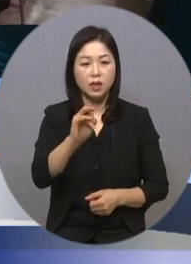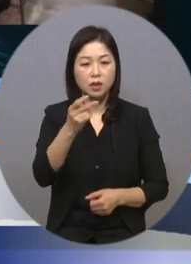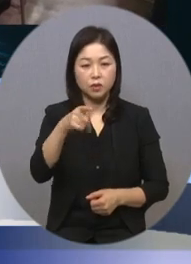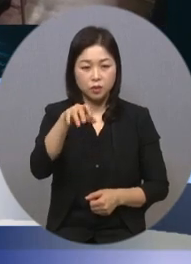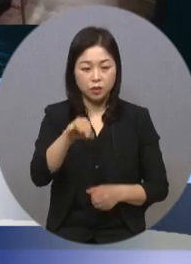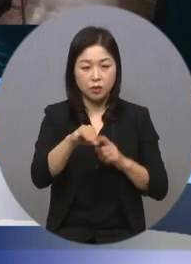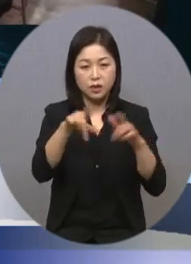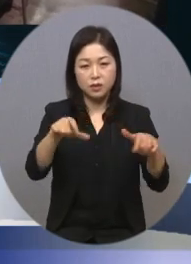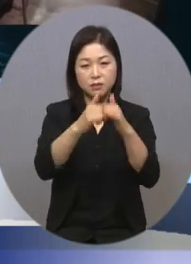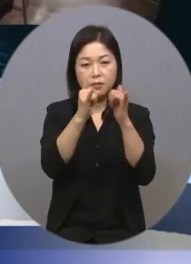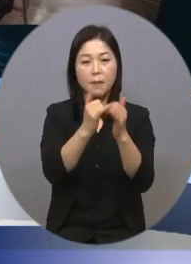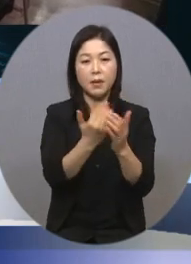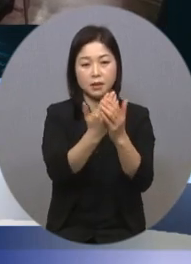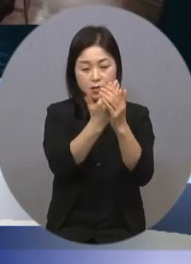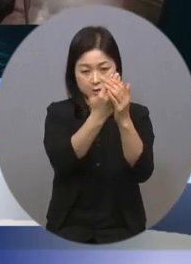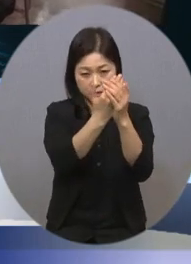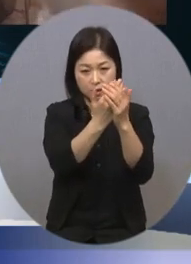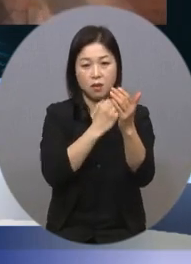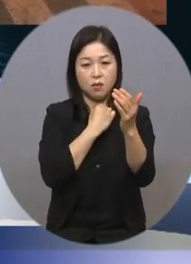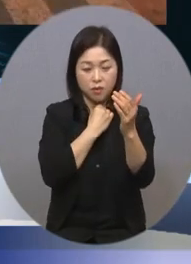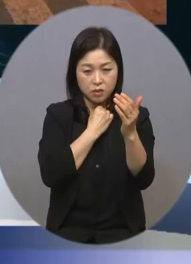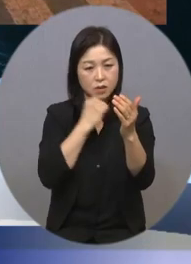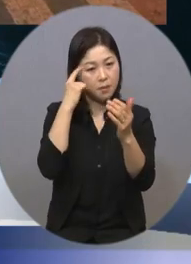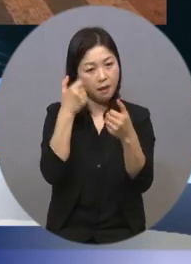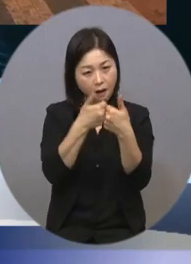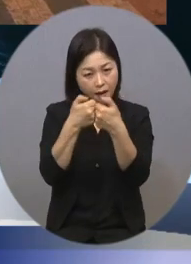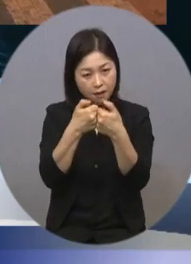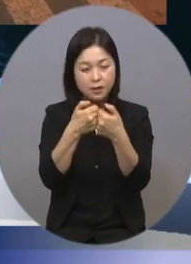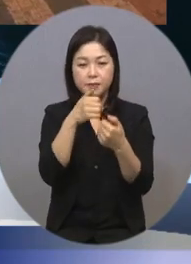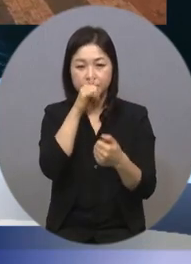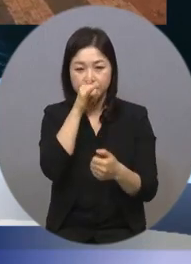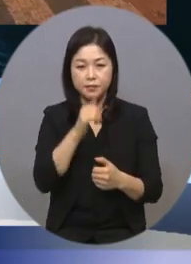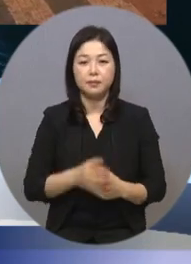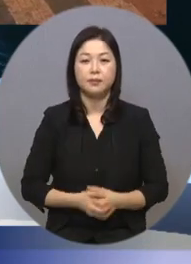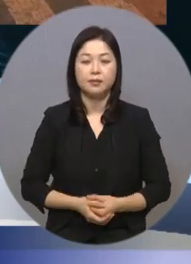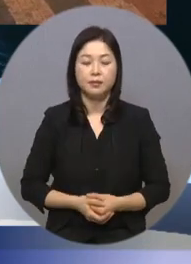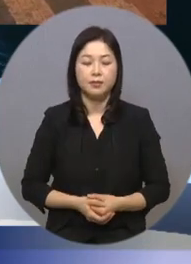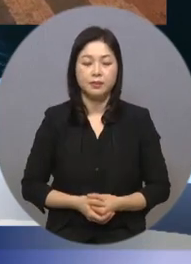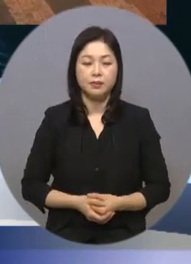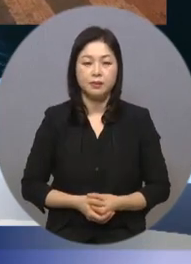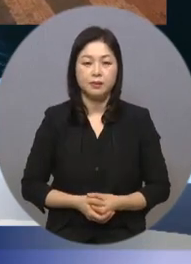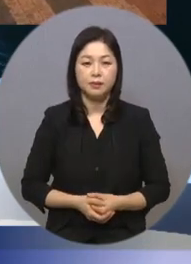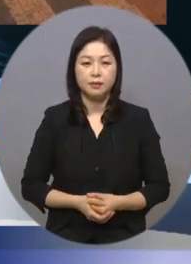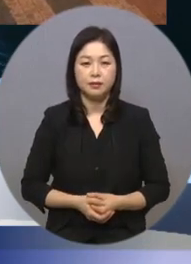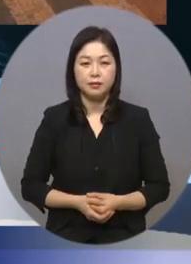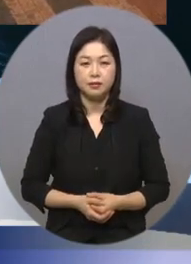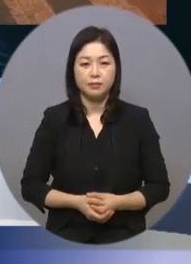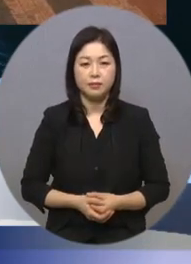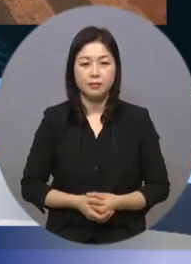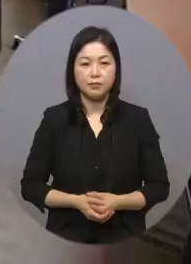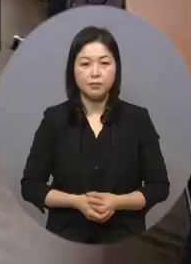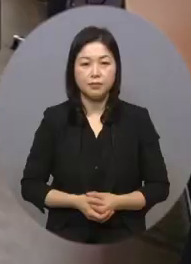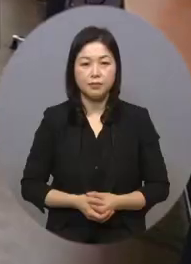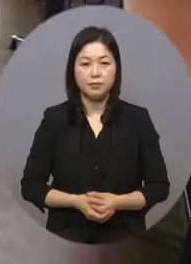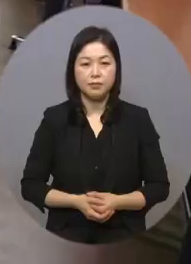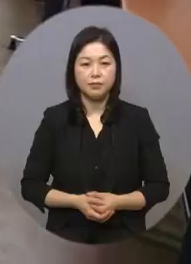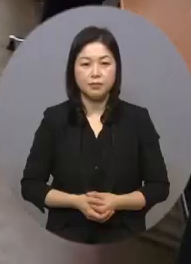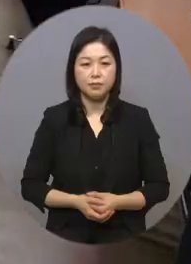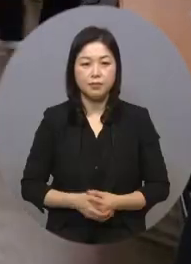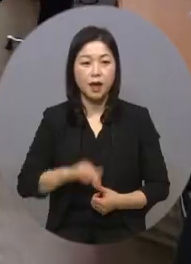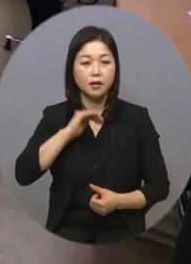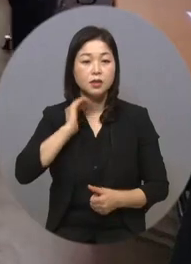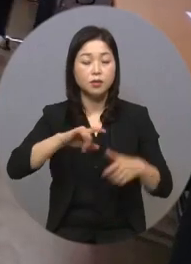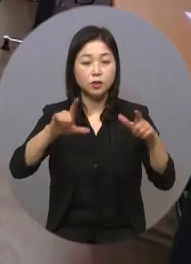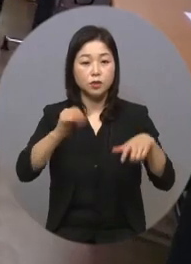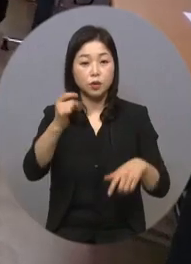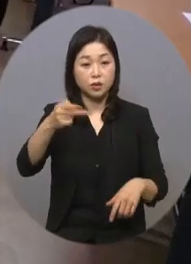지역사회 발전을 위해 머리를 맞대고 고민하는 시간을 가졌습니다. 보도에 정운선 기자입니다. 의정부시